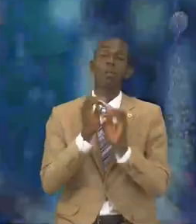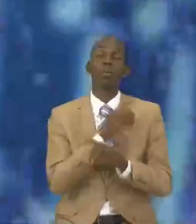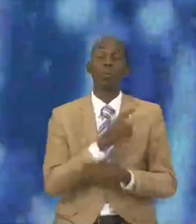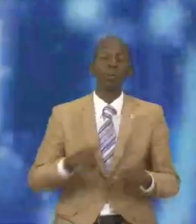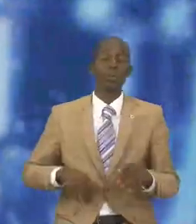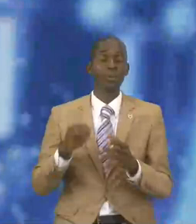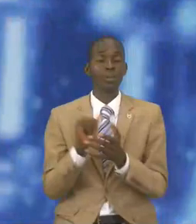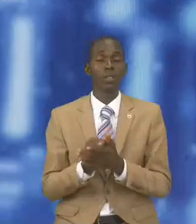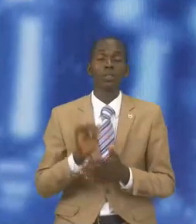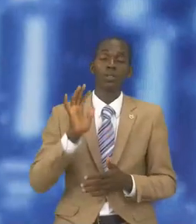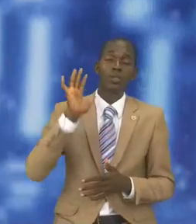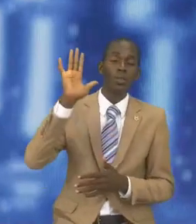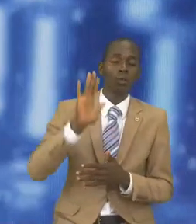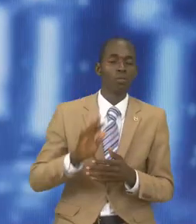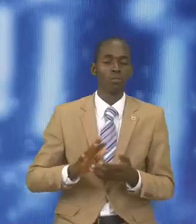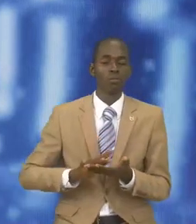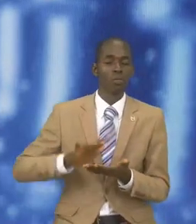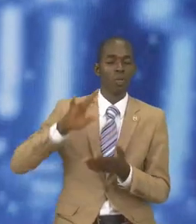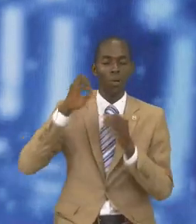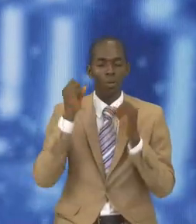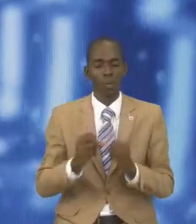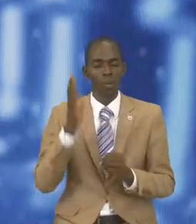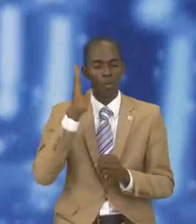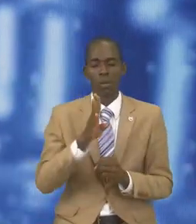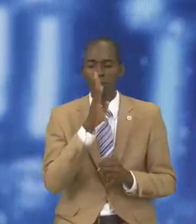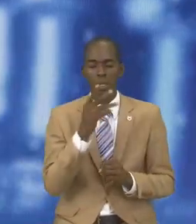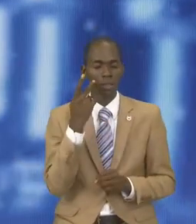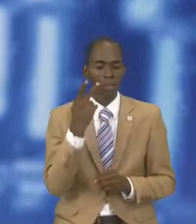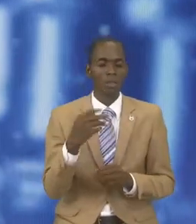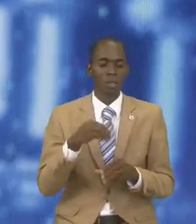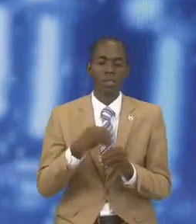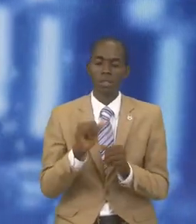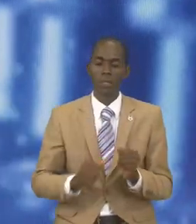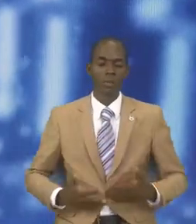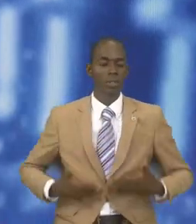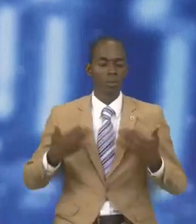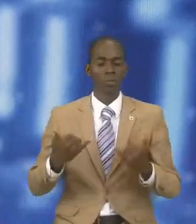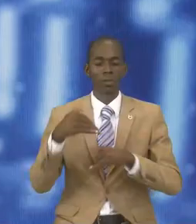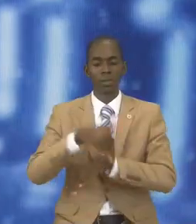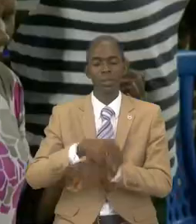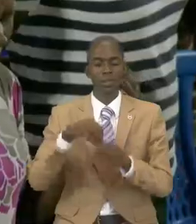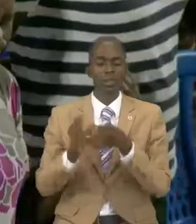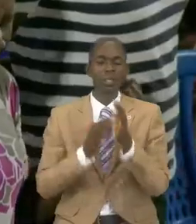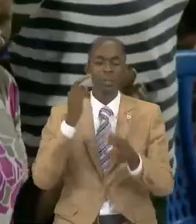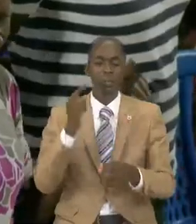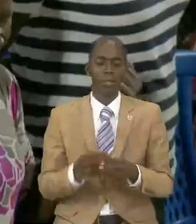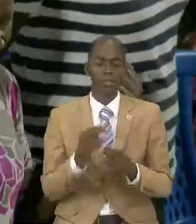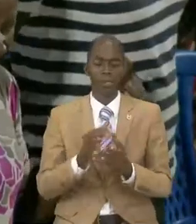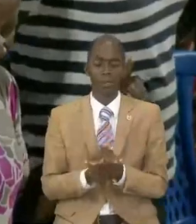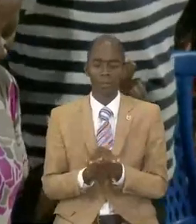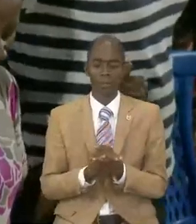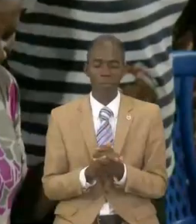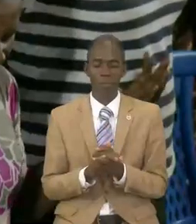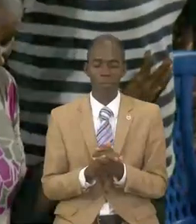Seigneur, que ta puissance glorieuse soit manifestée dans chaque vie ce soir au nom de